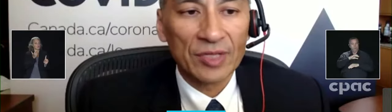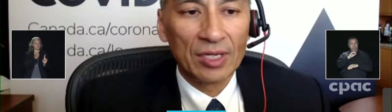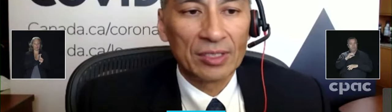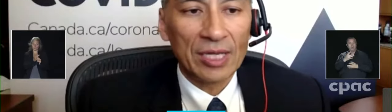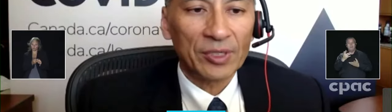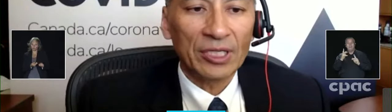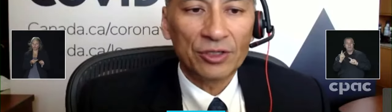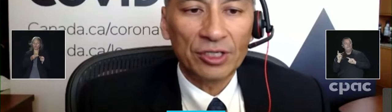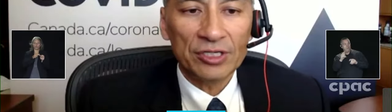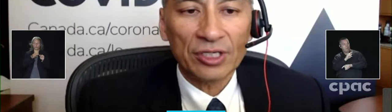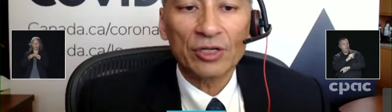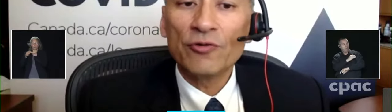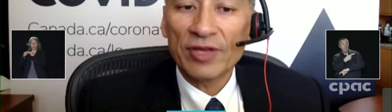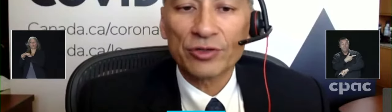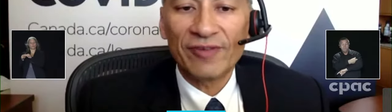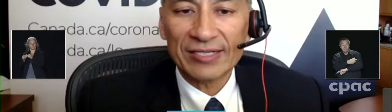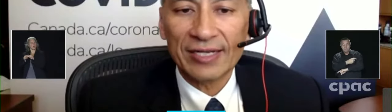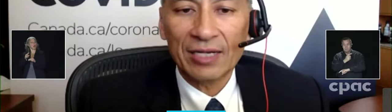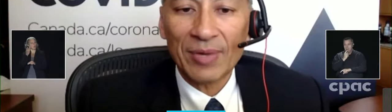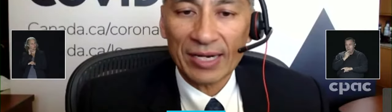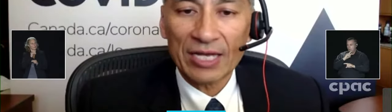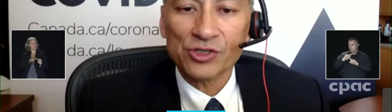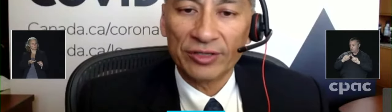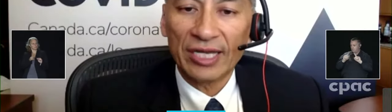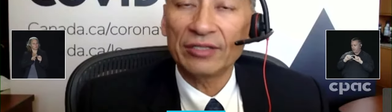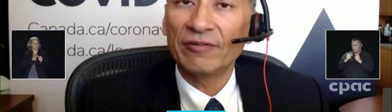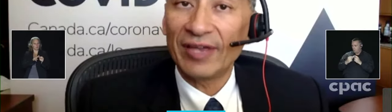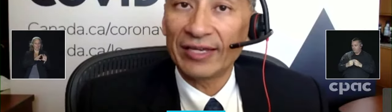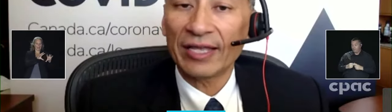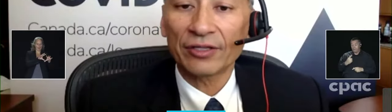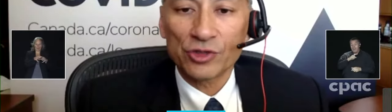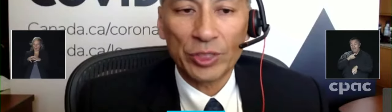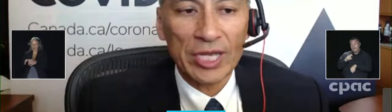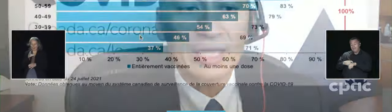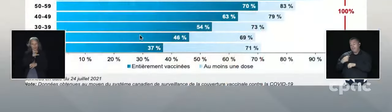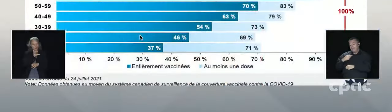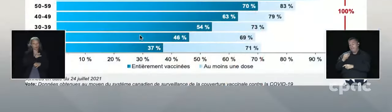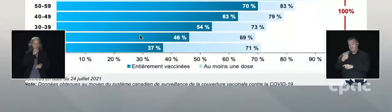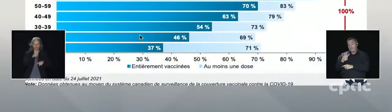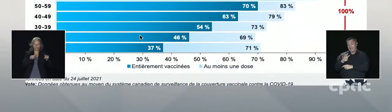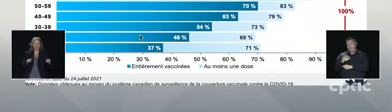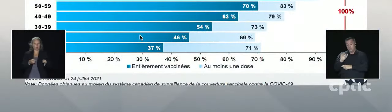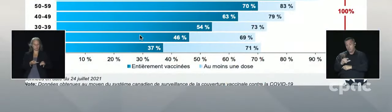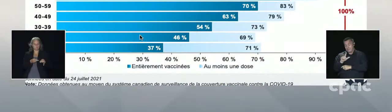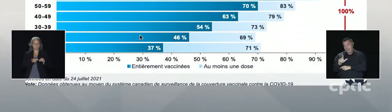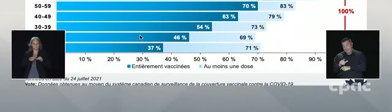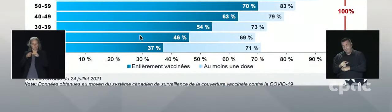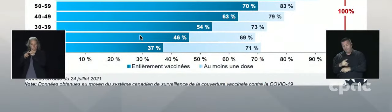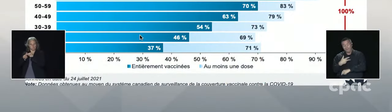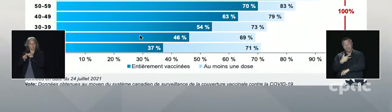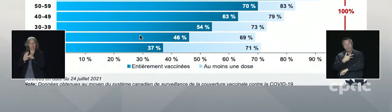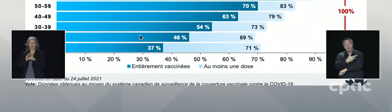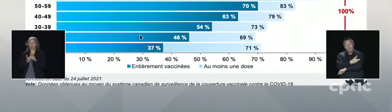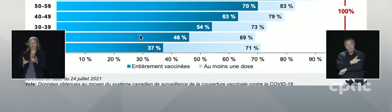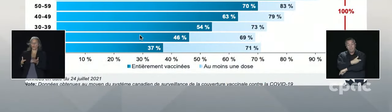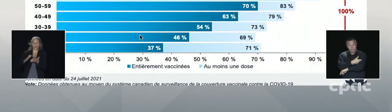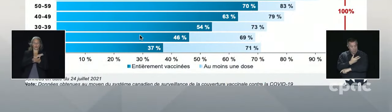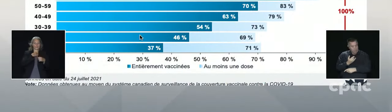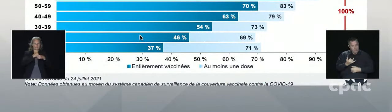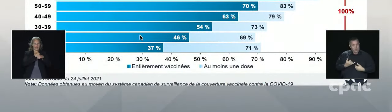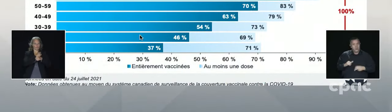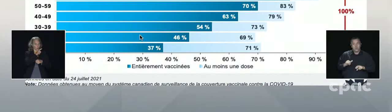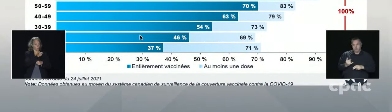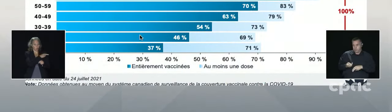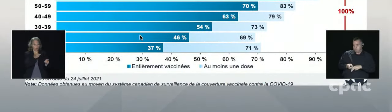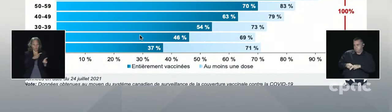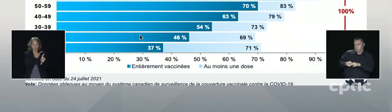d'âge. D'après les données sur la couverture vaccinale par âge en date de 24 juillet, la couverture vaccinale continue